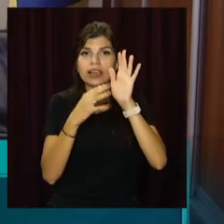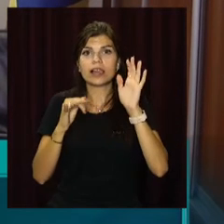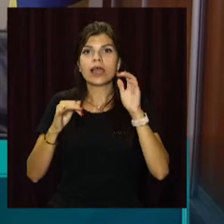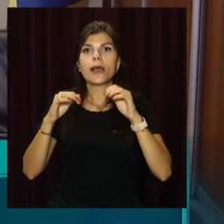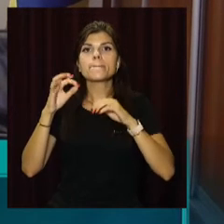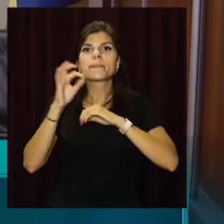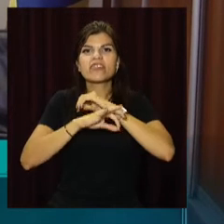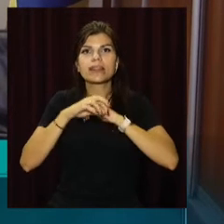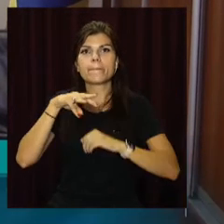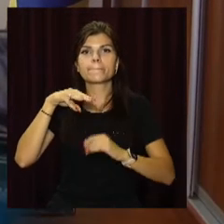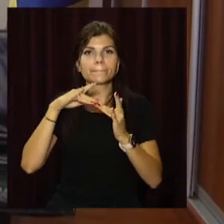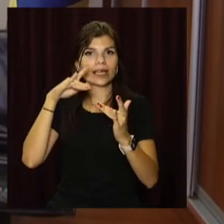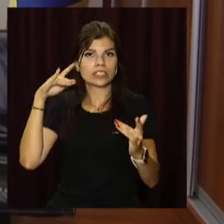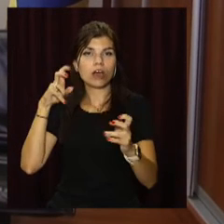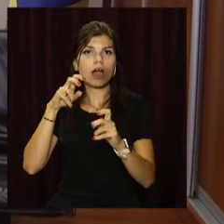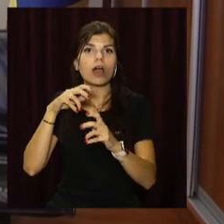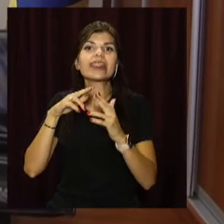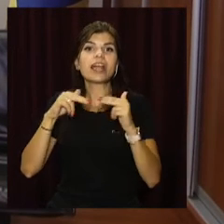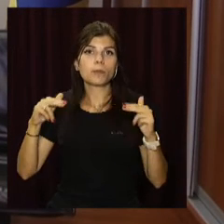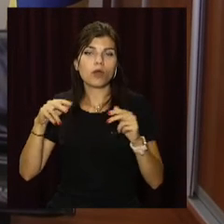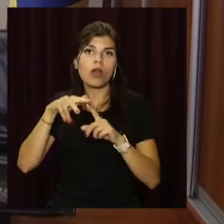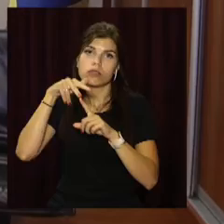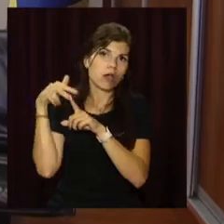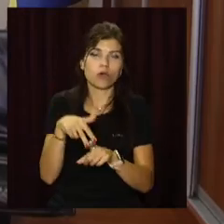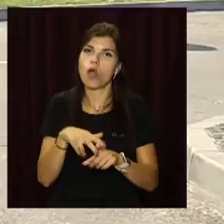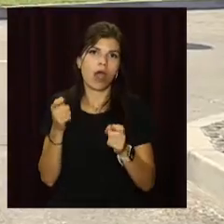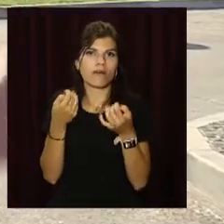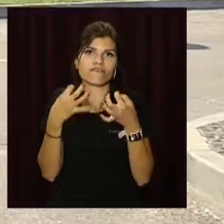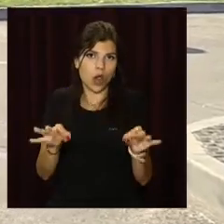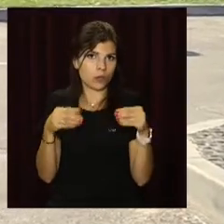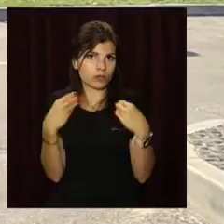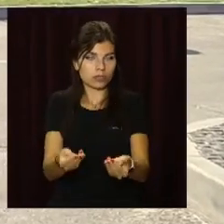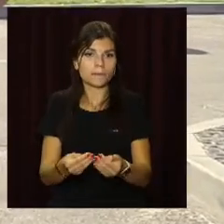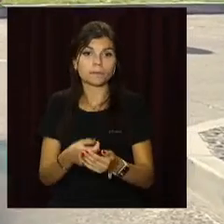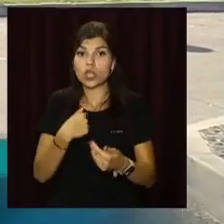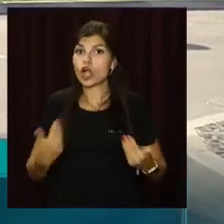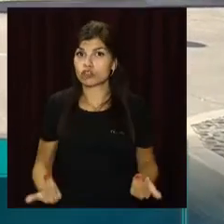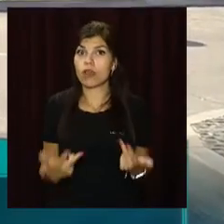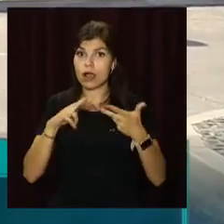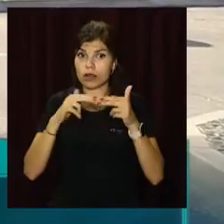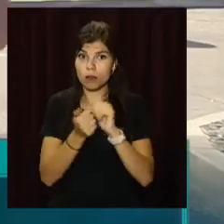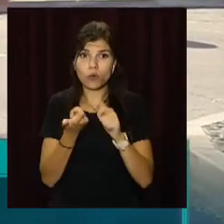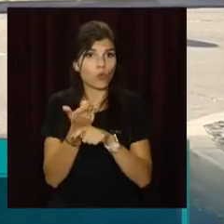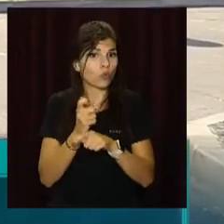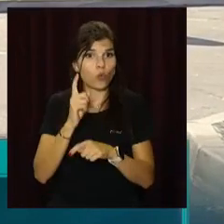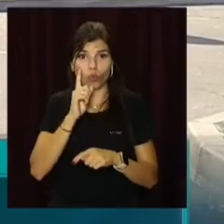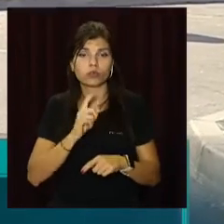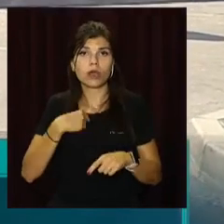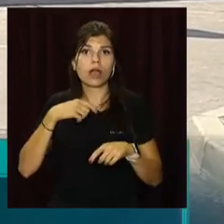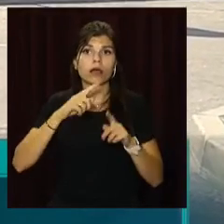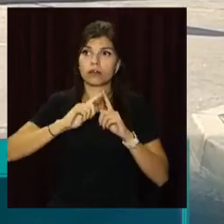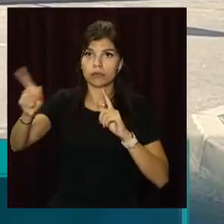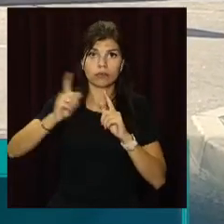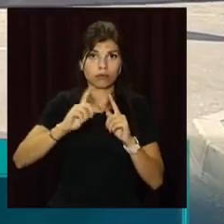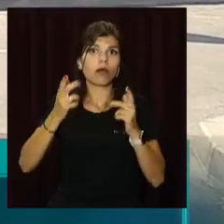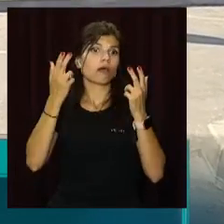міст, що дозволить розвантажити місто Дніпро від транзитного транспорту. Живу в Кам'янці, дуже удобно працюю в аеропорту. Звісно, удобно